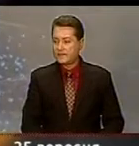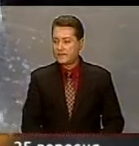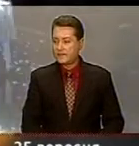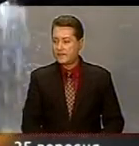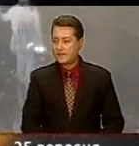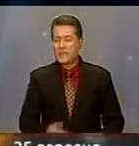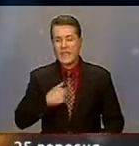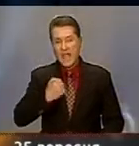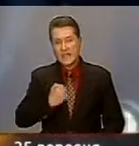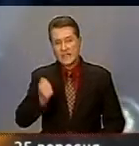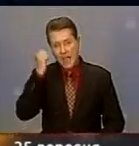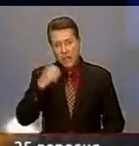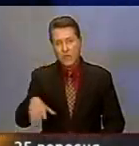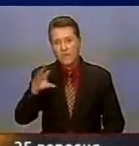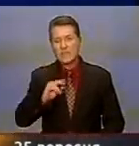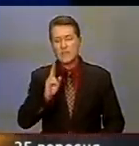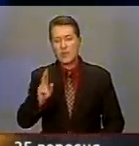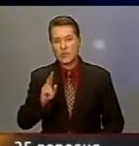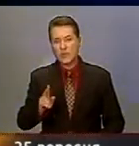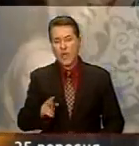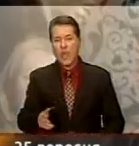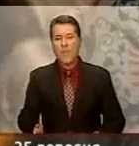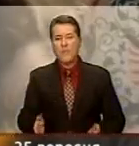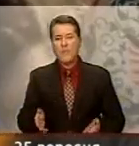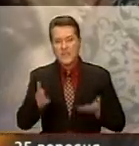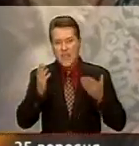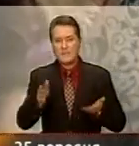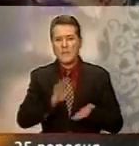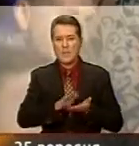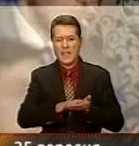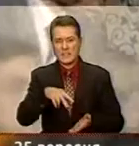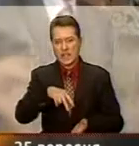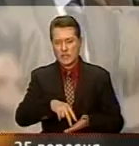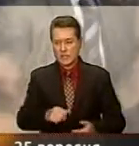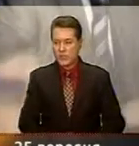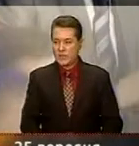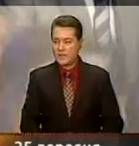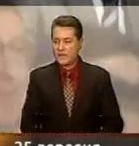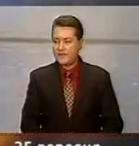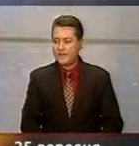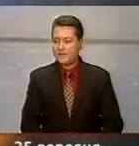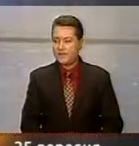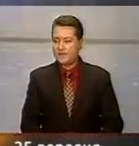Я дякую всім тим, хто піднявся і плескає їм стоячи. Ви